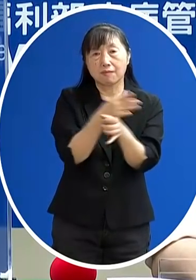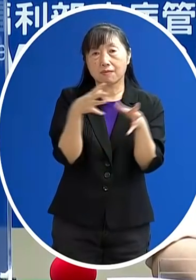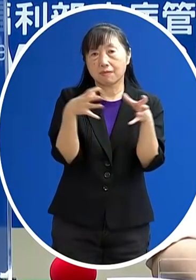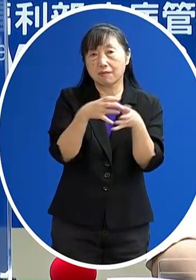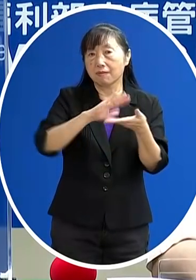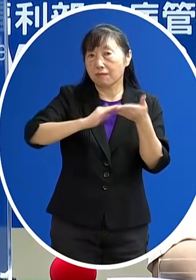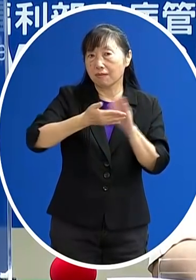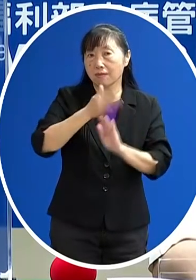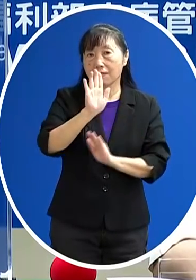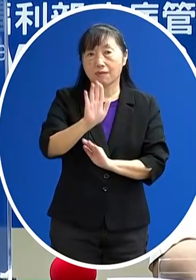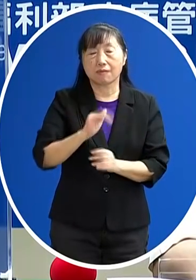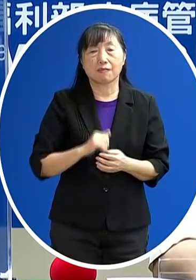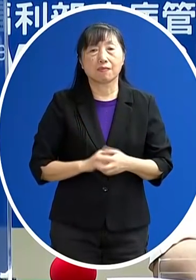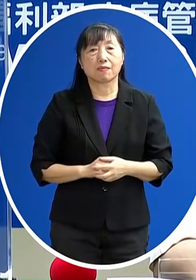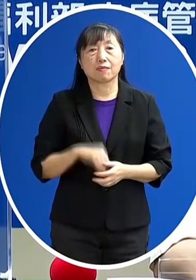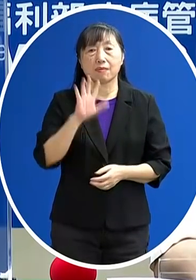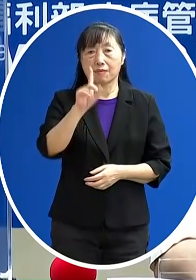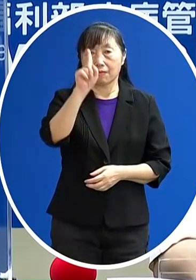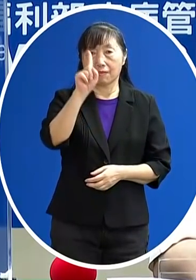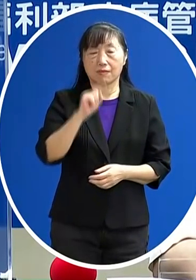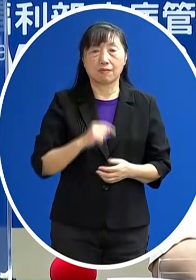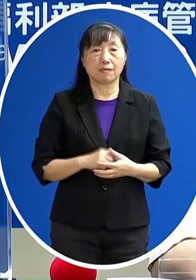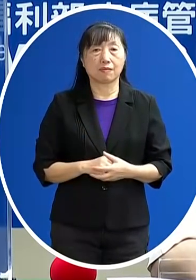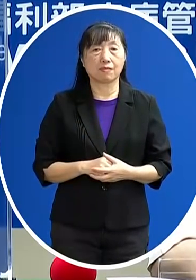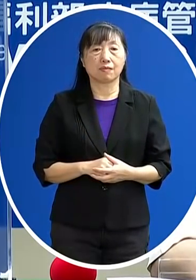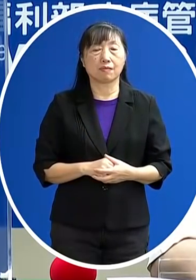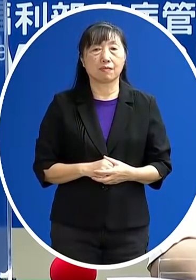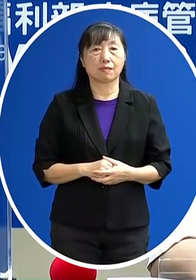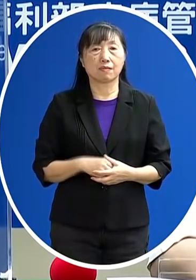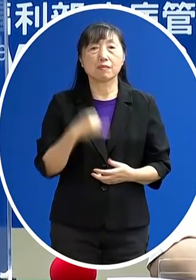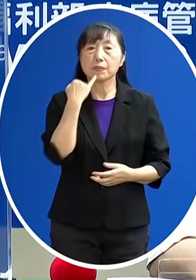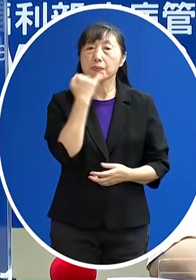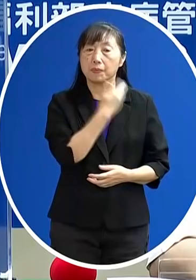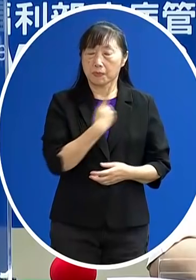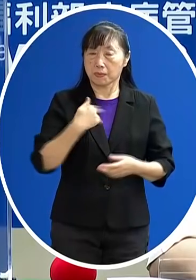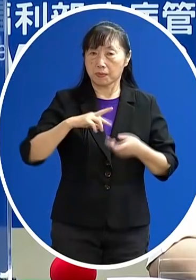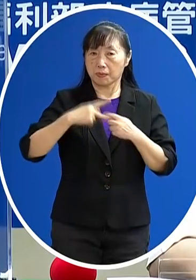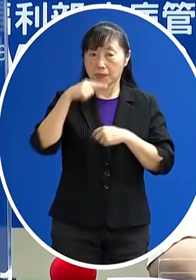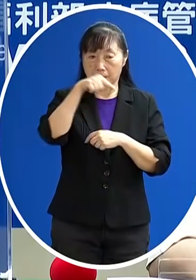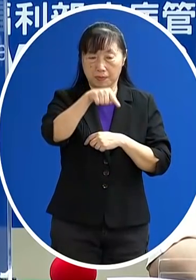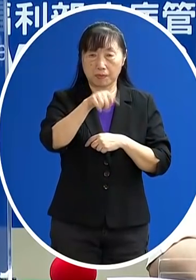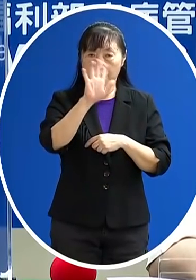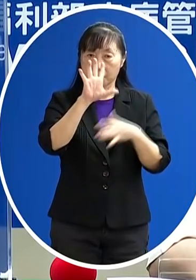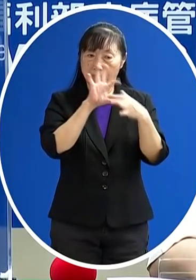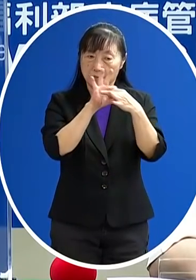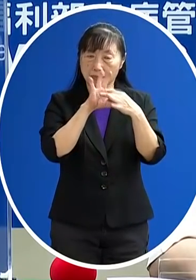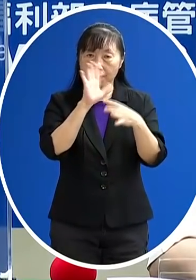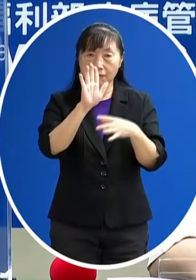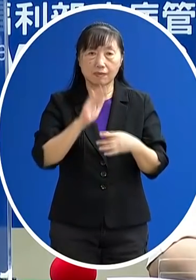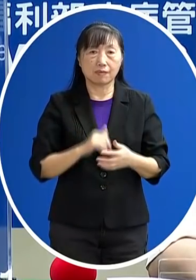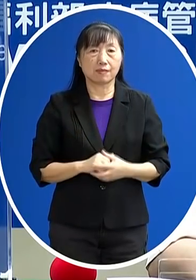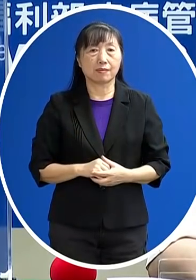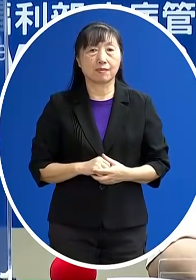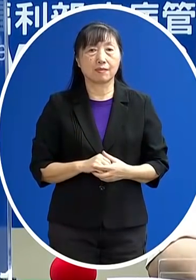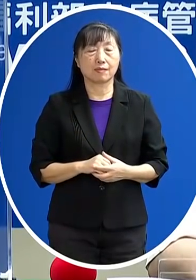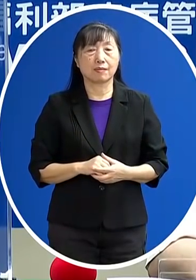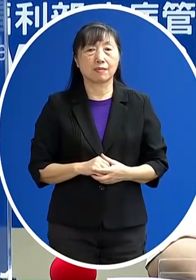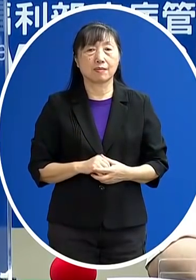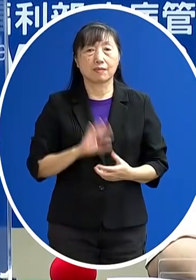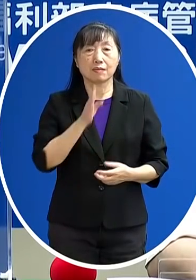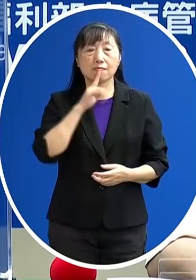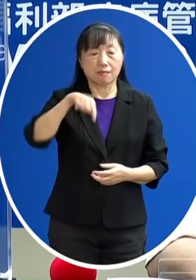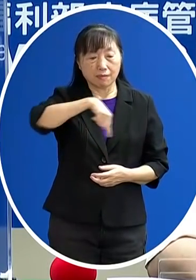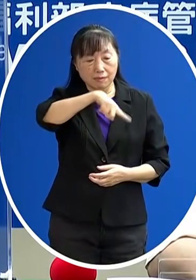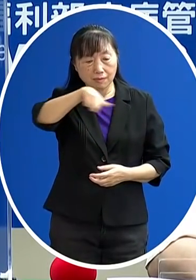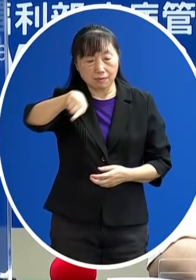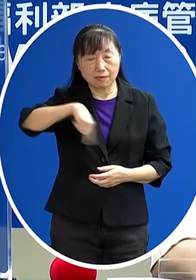的，那是有一位，那可能是跟那一位也有一些相关联，不过这些相关的衍生